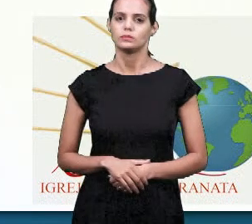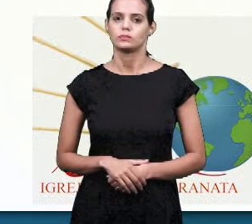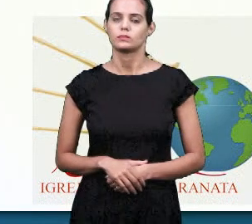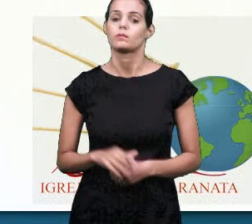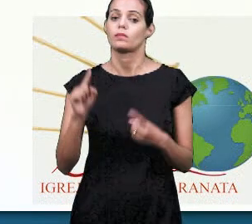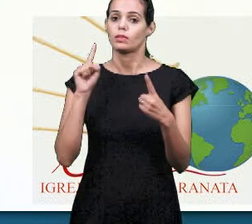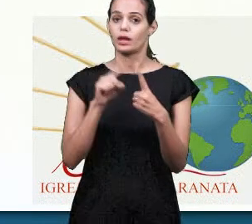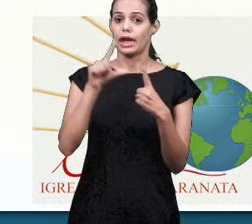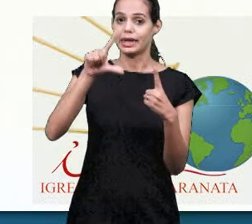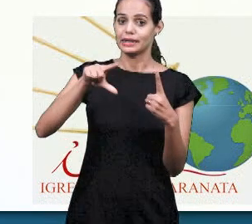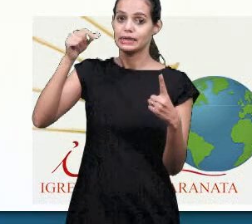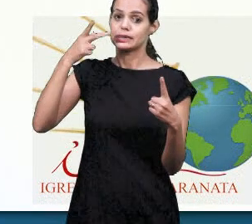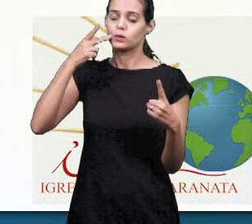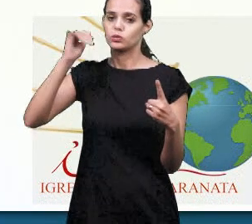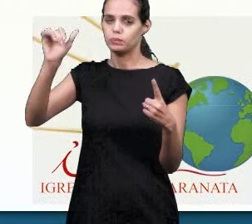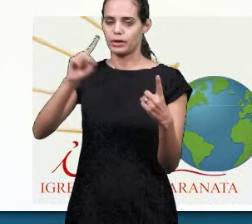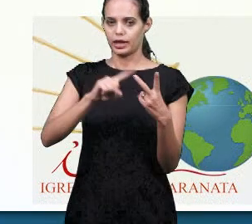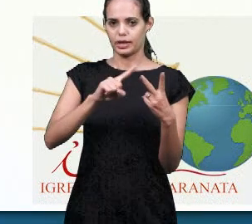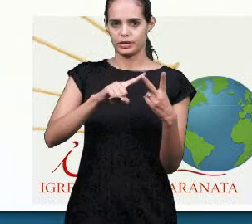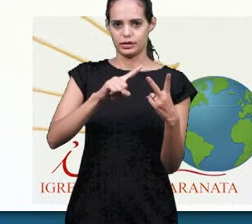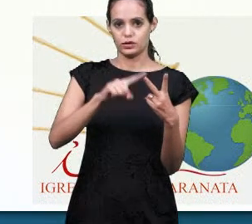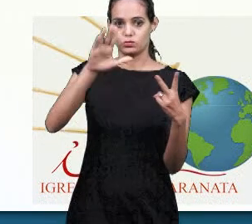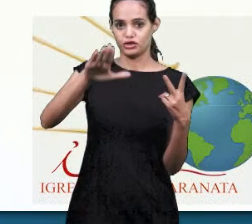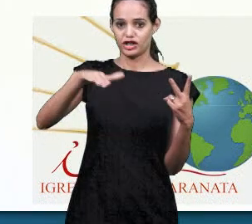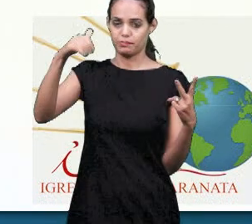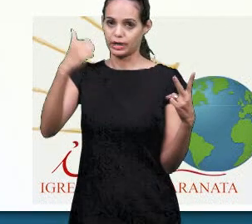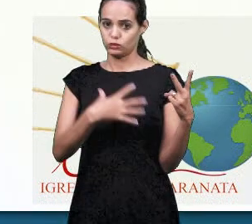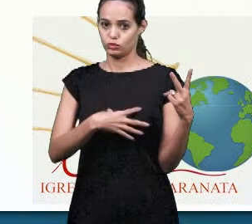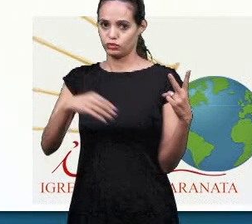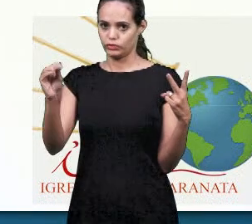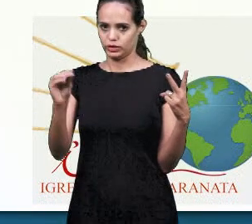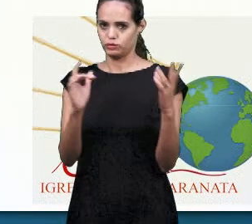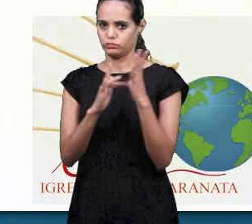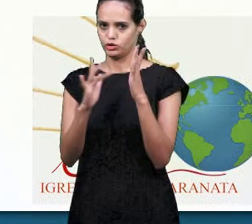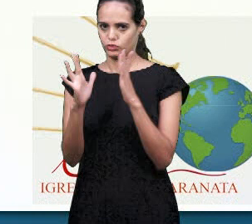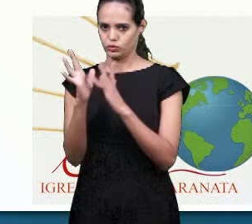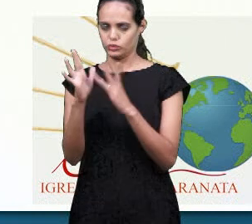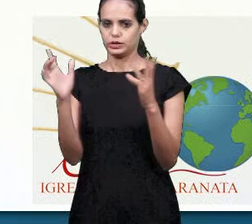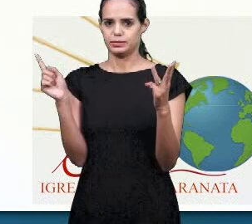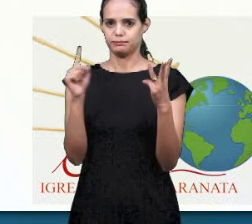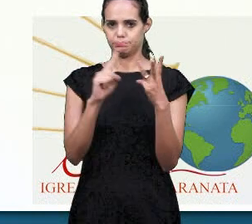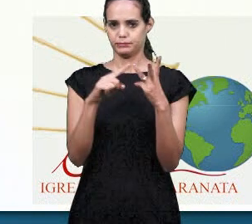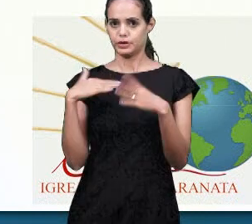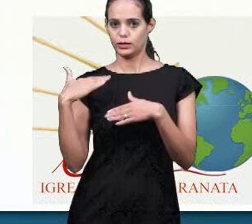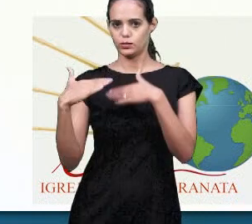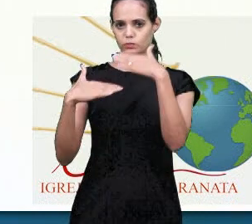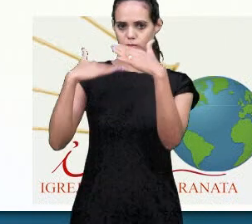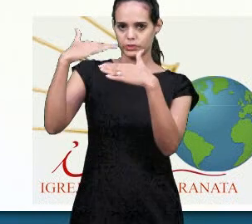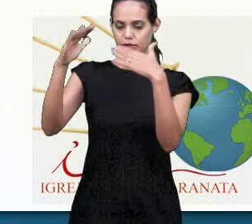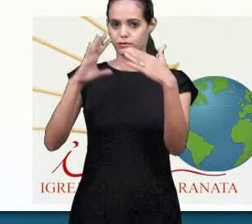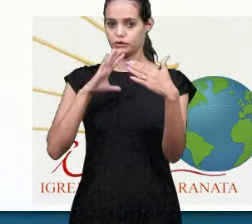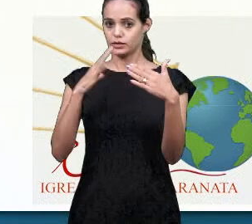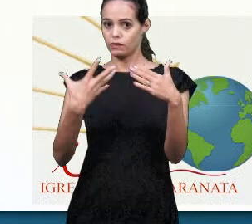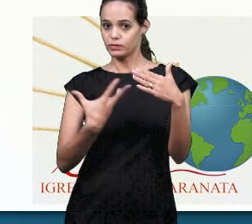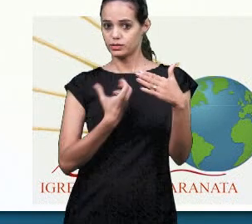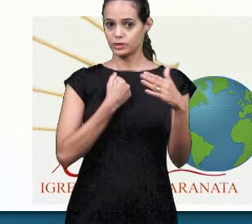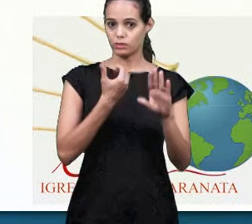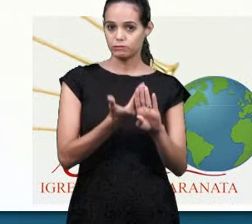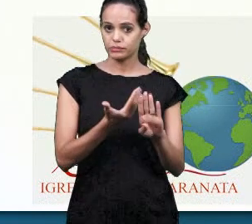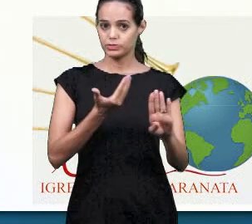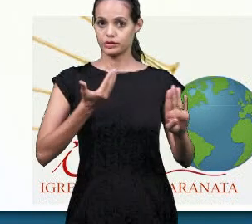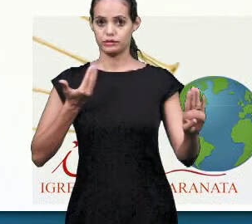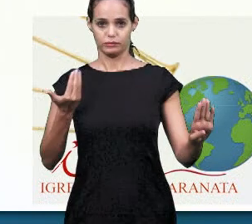du Père, l'appel du Fils et le processus, en rappelant que le processus, c'est un processus